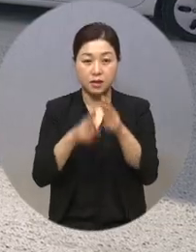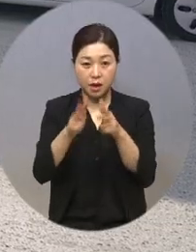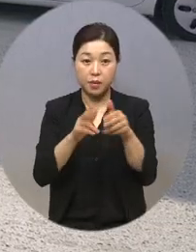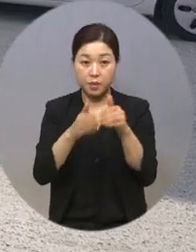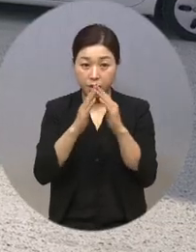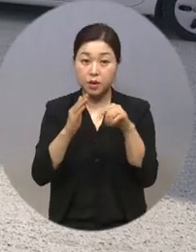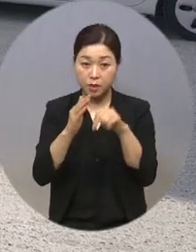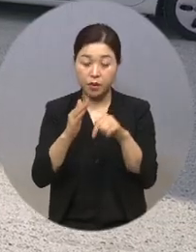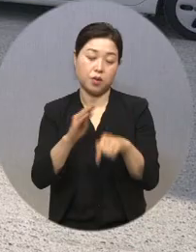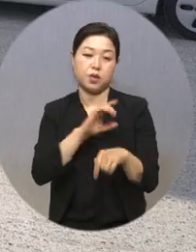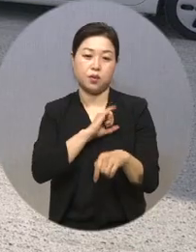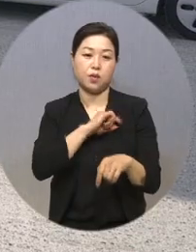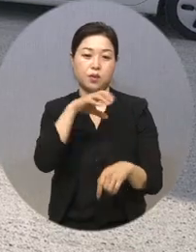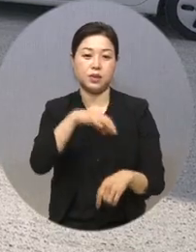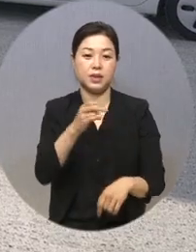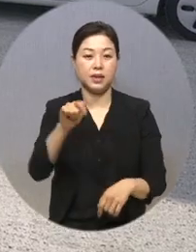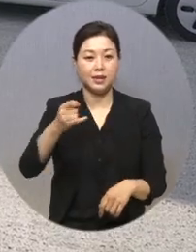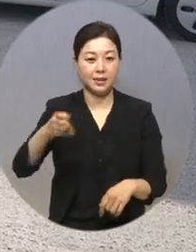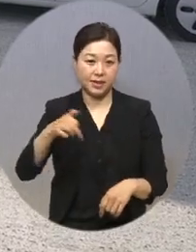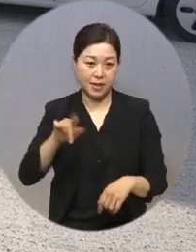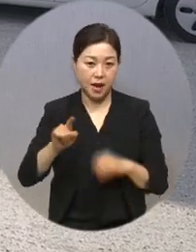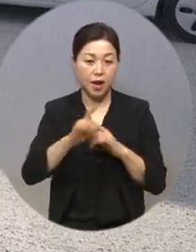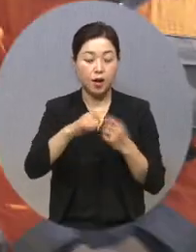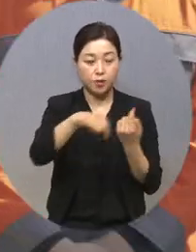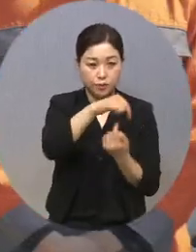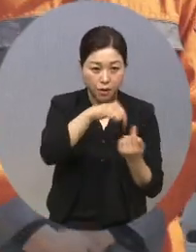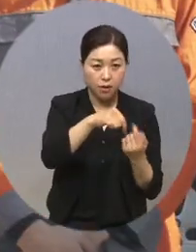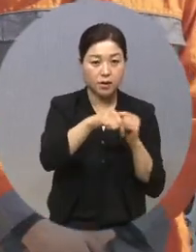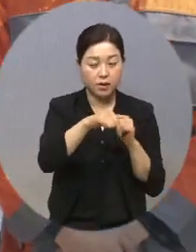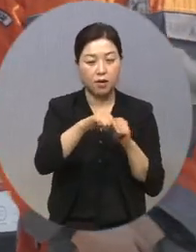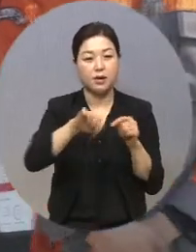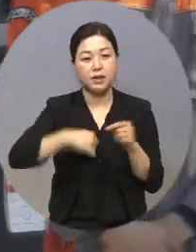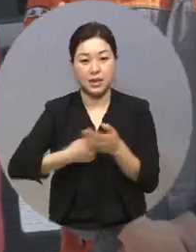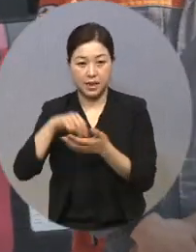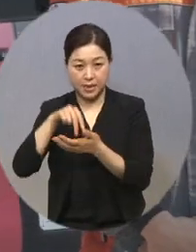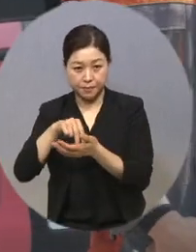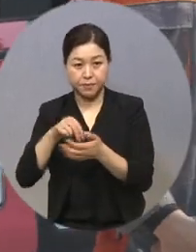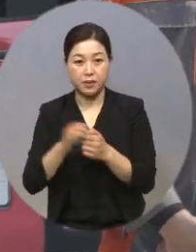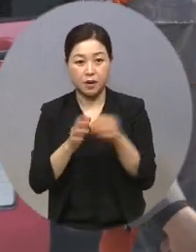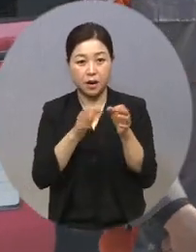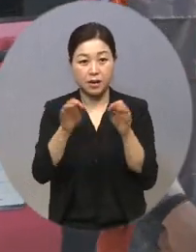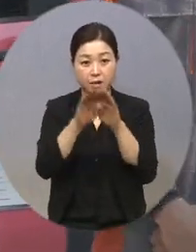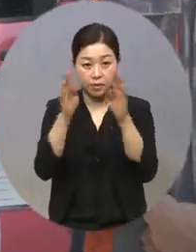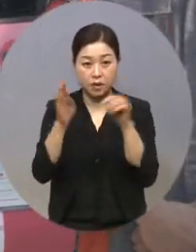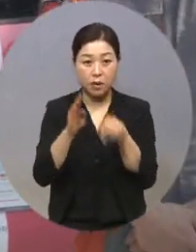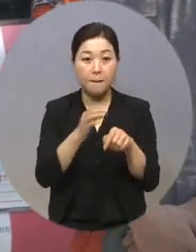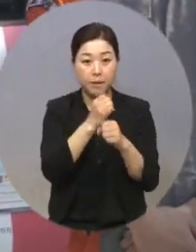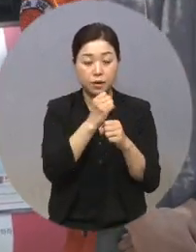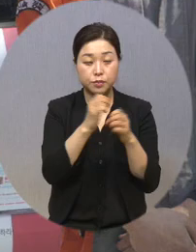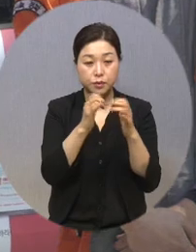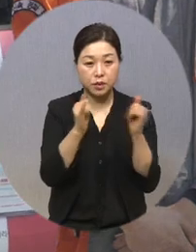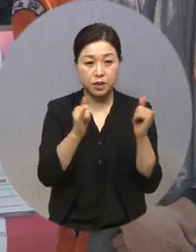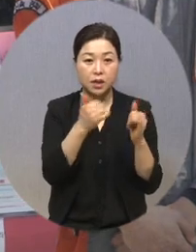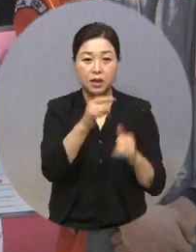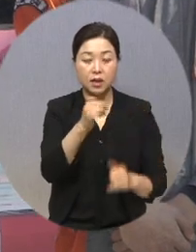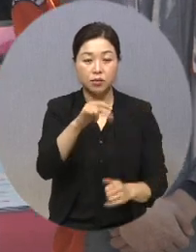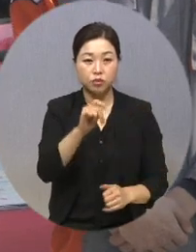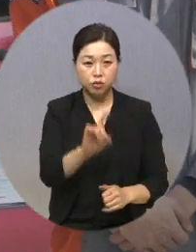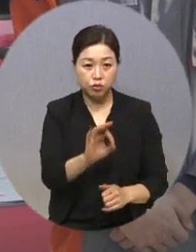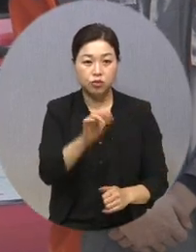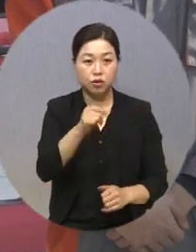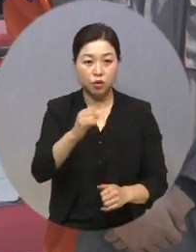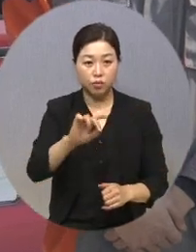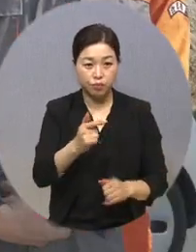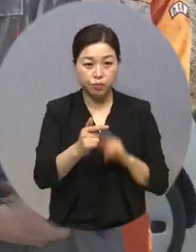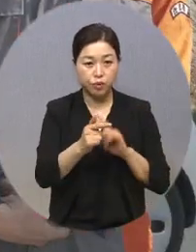운영하셔서 기술을 배워서 독립하시면 자기 가게 열시기도 하고. 실제 만드신 분이 남궁 경문이라고 저라남도 주관시설 보유의